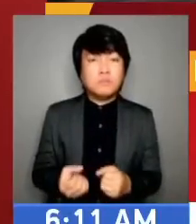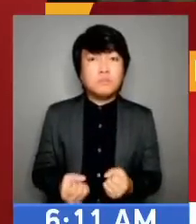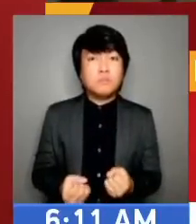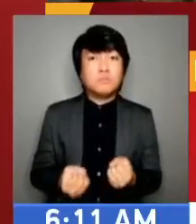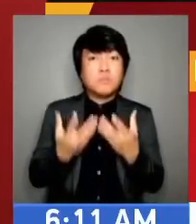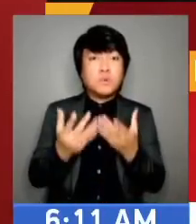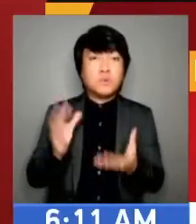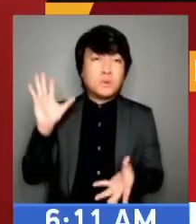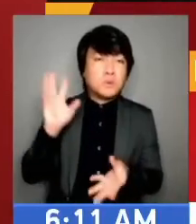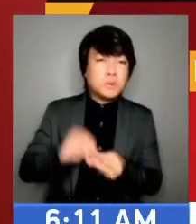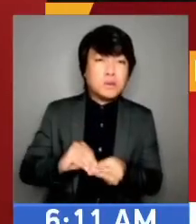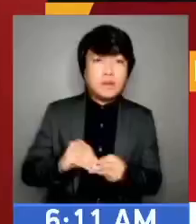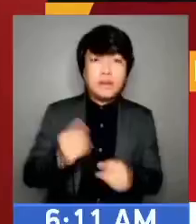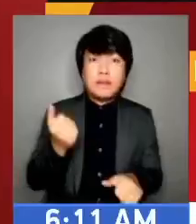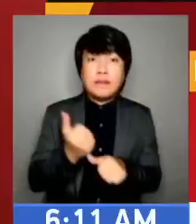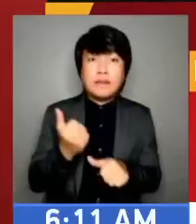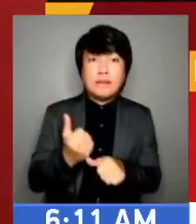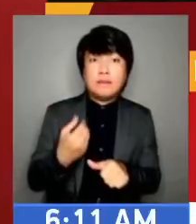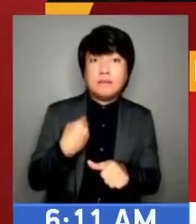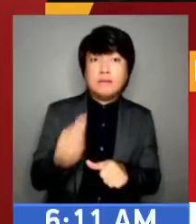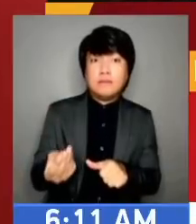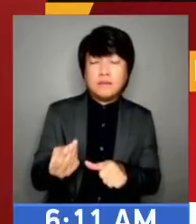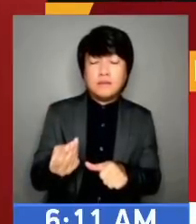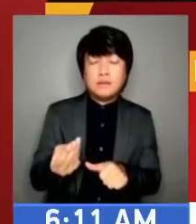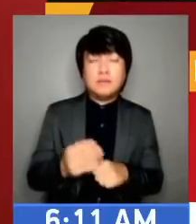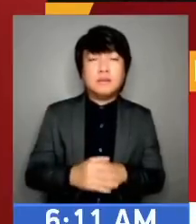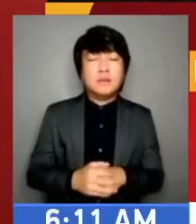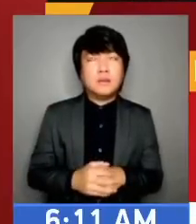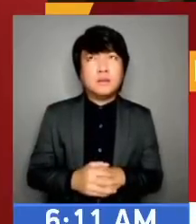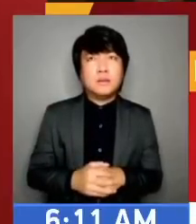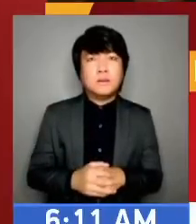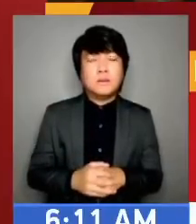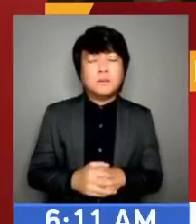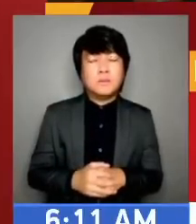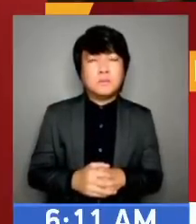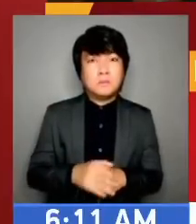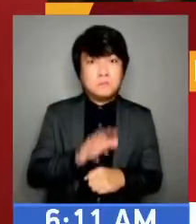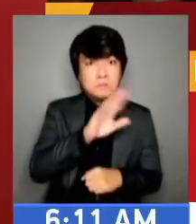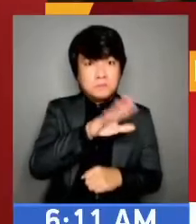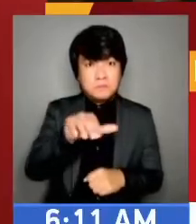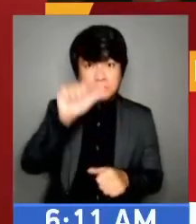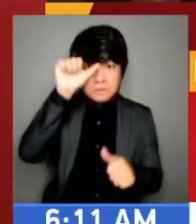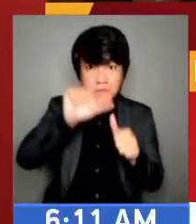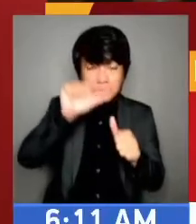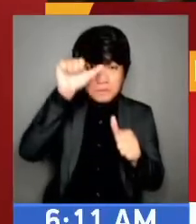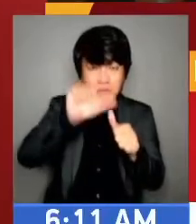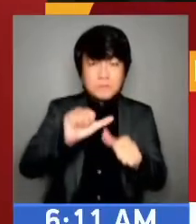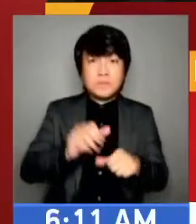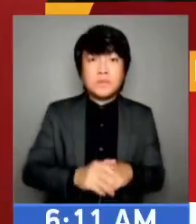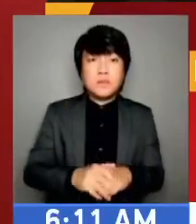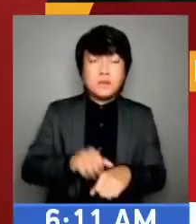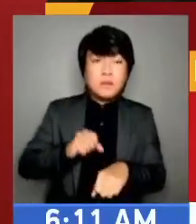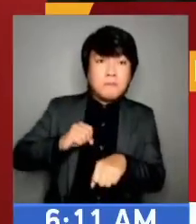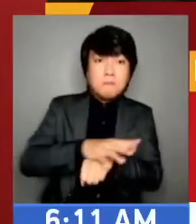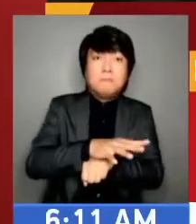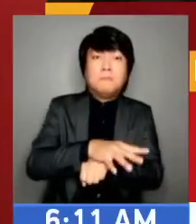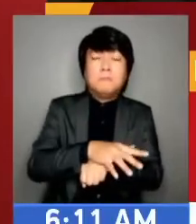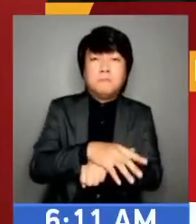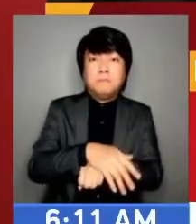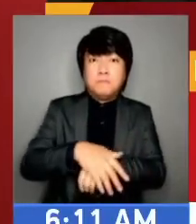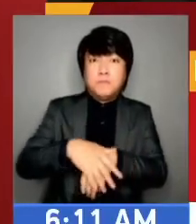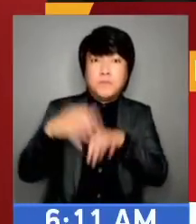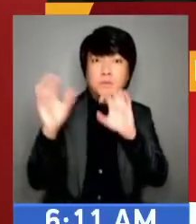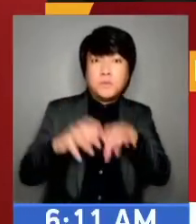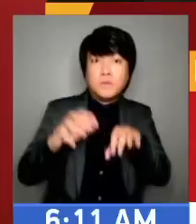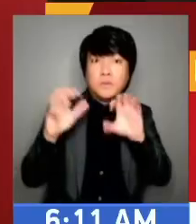assistance na provided natin as of the moment. Kasi tandaan natin, ma'am, yung mga naapektuhan ni Bagyong Dodong,